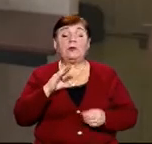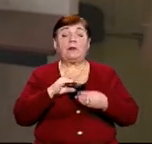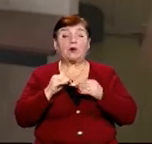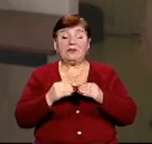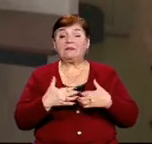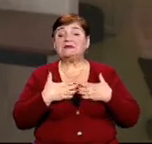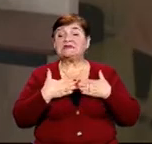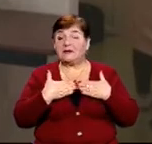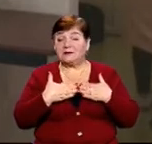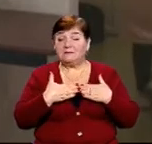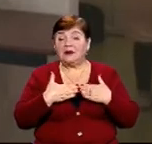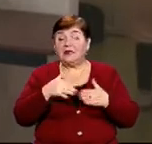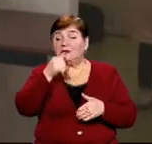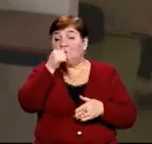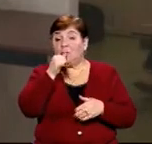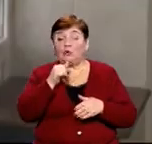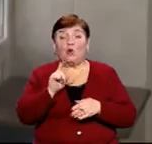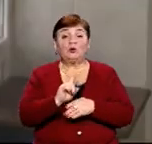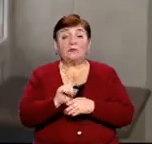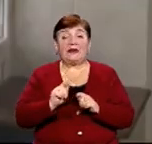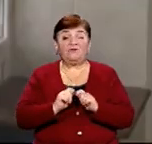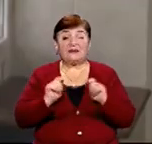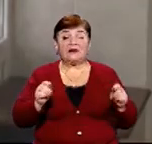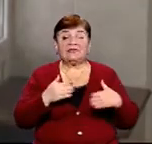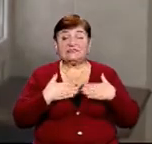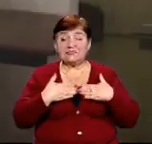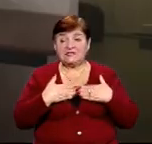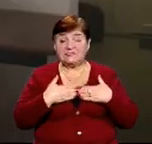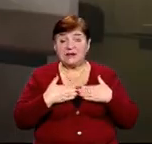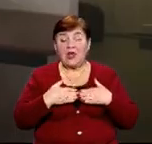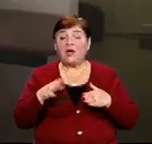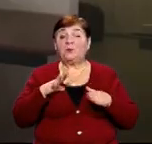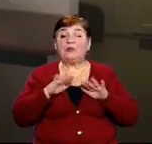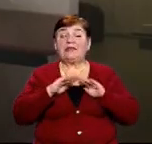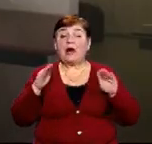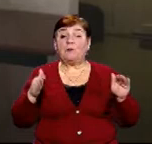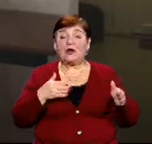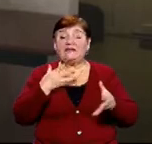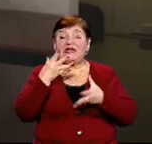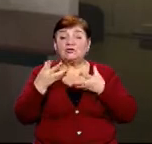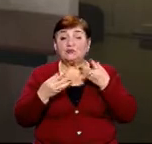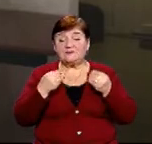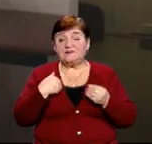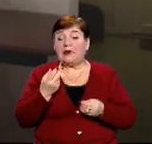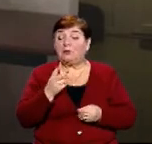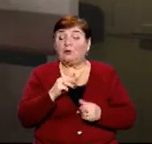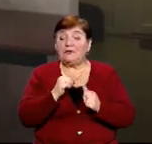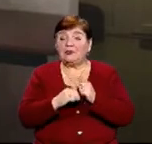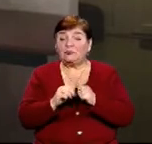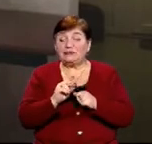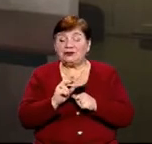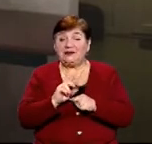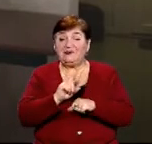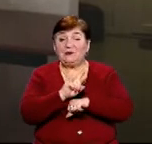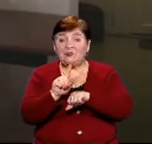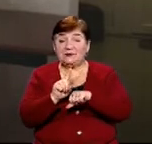в неї не відкривалися нормально легені, ще не відкриті були. Були на апараті, на штучному. Я приходила кожні 3 години, я її бачила, ну, там